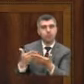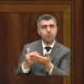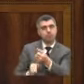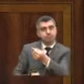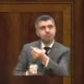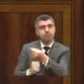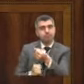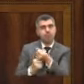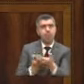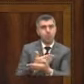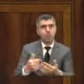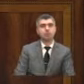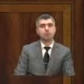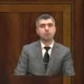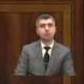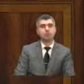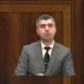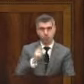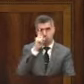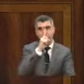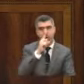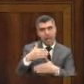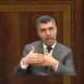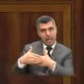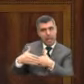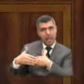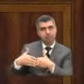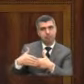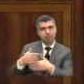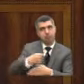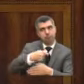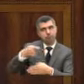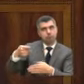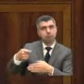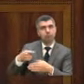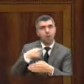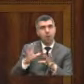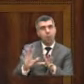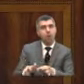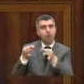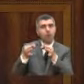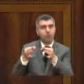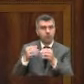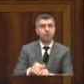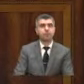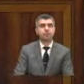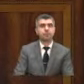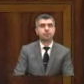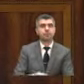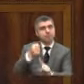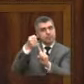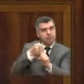خاصة، وكنتمنوا انه في الايام المقبله غادي يرجع لعندنا باقتراحات. اذا حنا